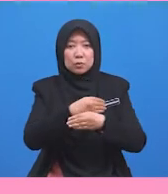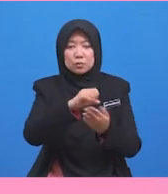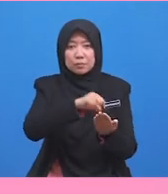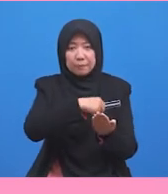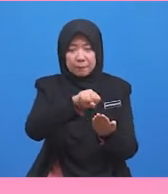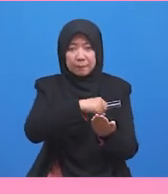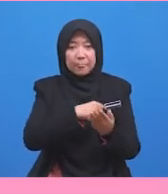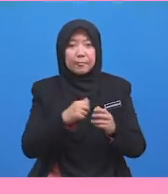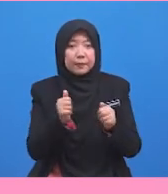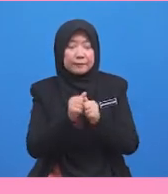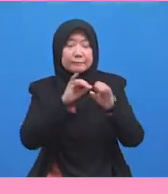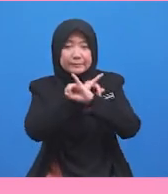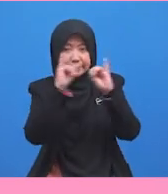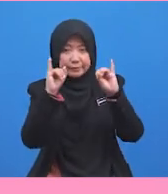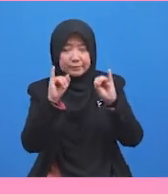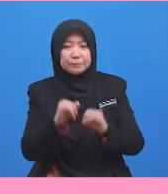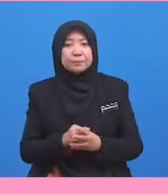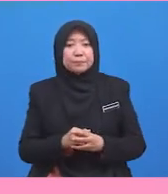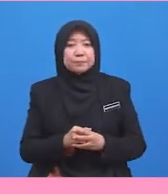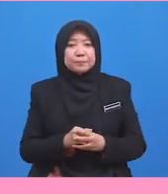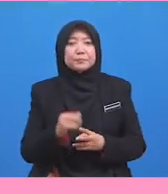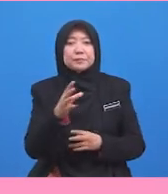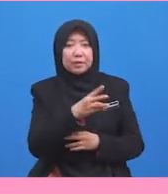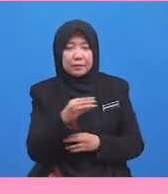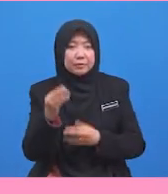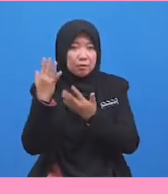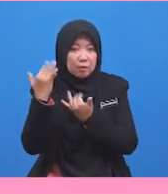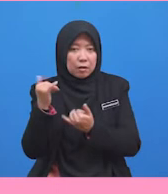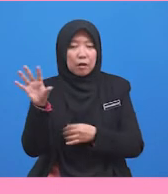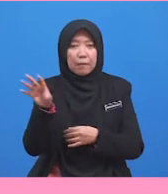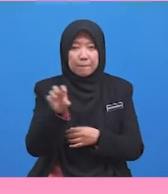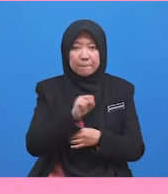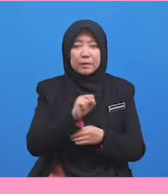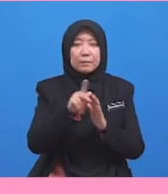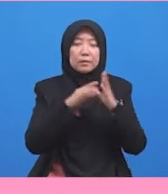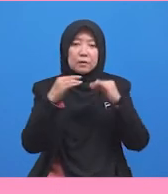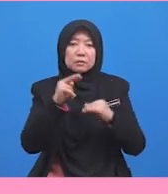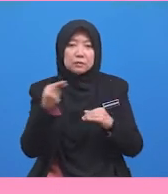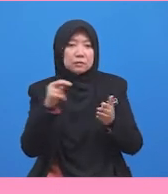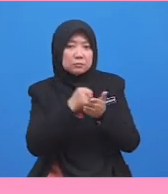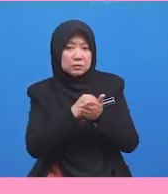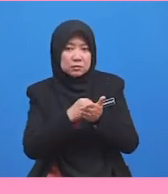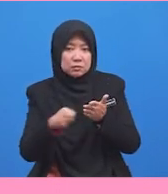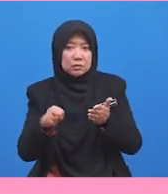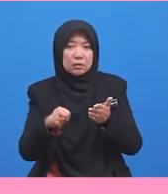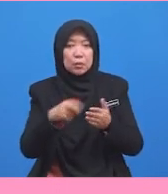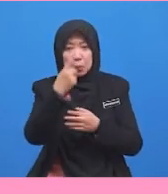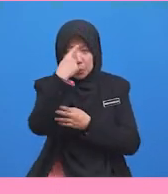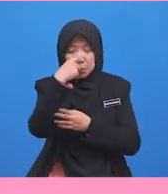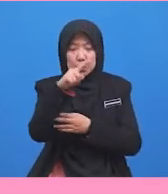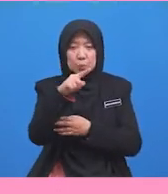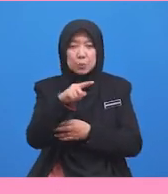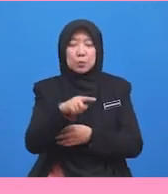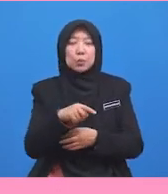Disamping itu chegou berharap murid-murid dapat mengambil iktibar dari pada cerita tersebut untuk